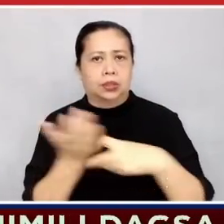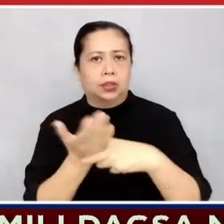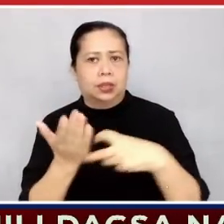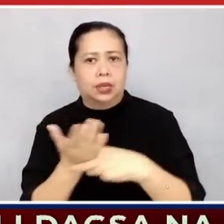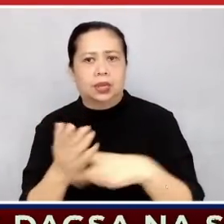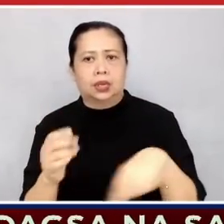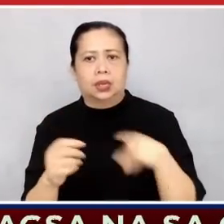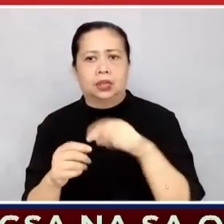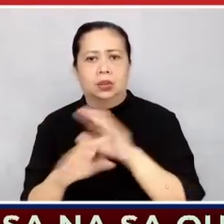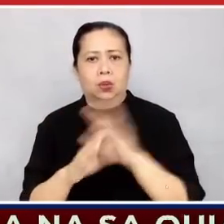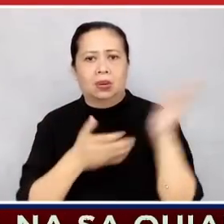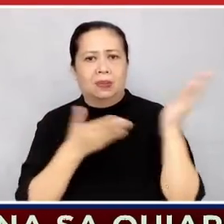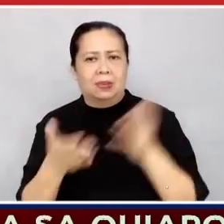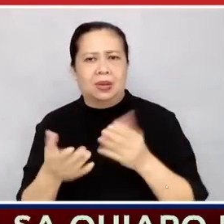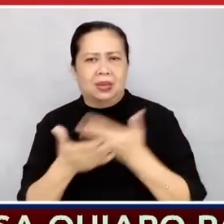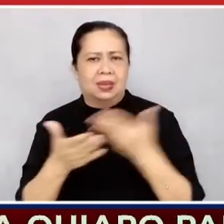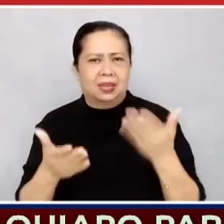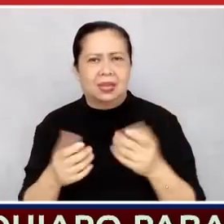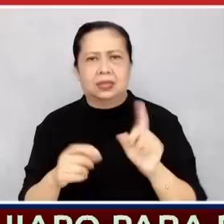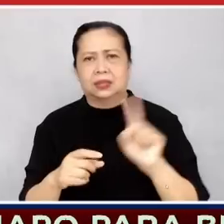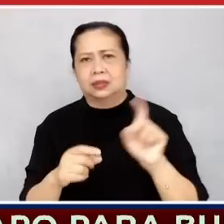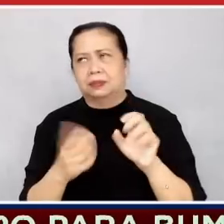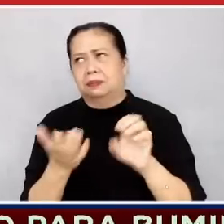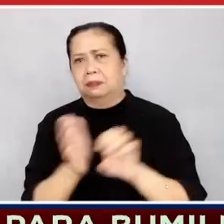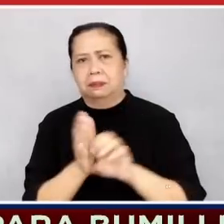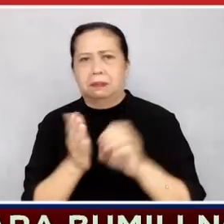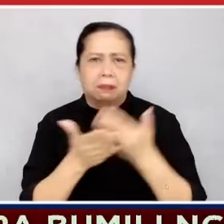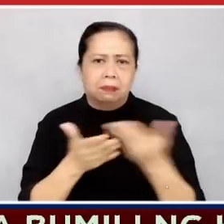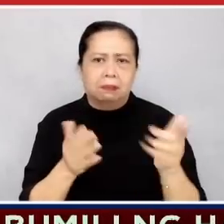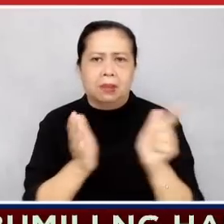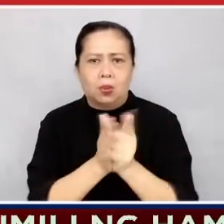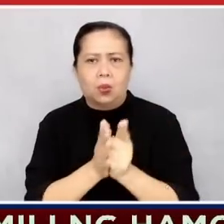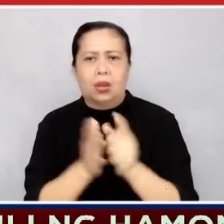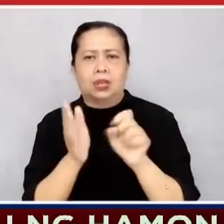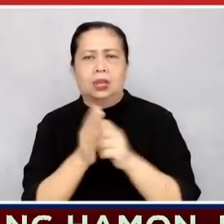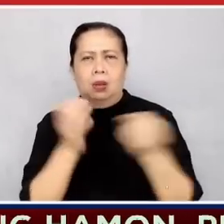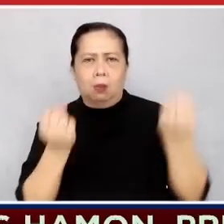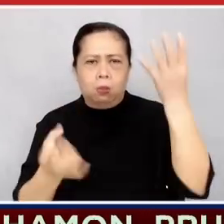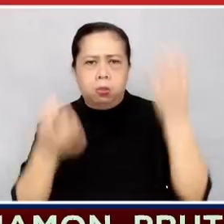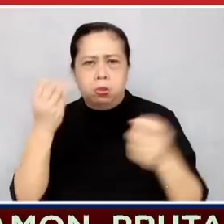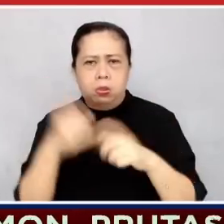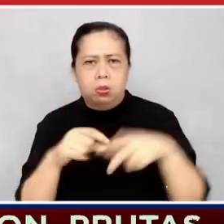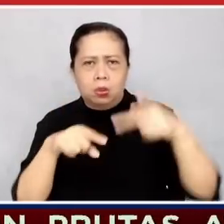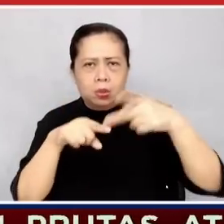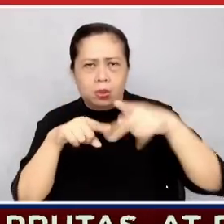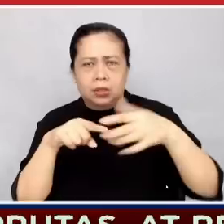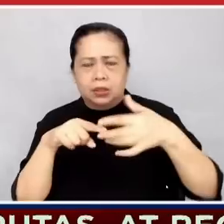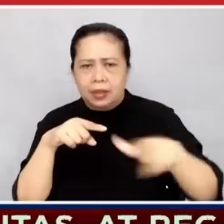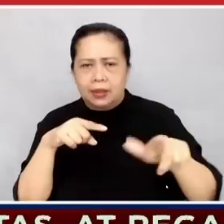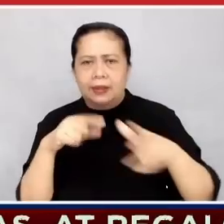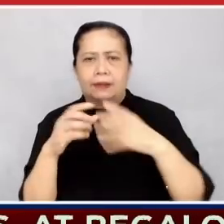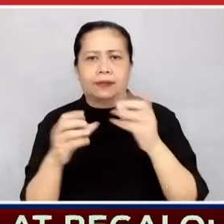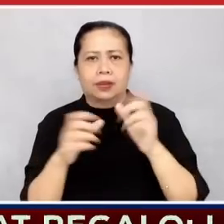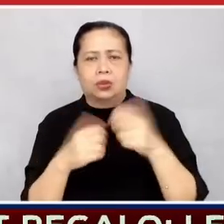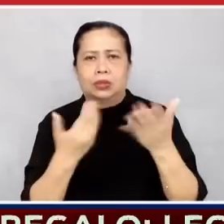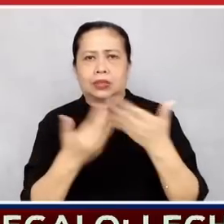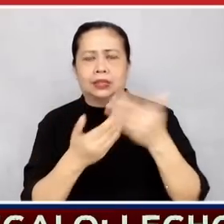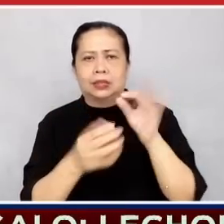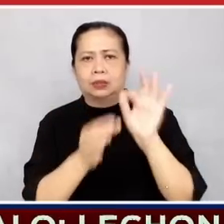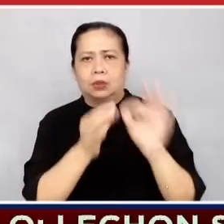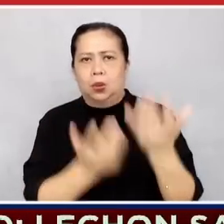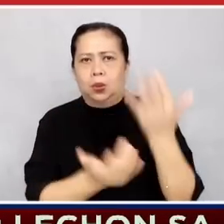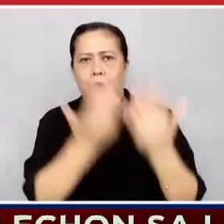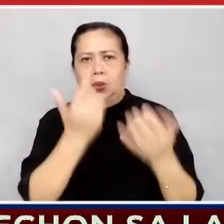tayo magdadala ng mga kagamitan na ipinagbabawal katulad po ng mga paputong, mga matatalim na gamit, bagay at yung pong mga flammable